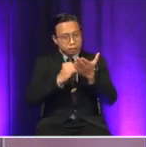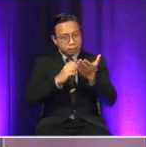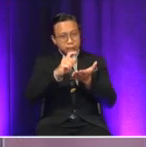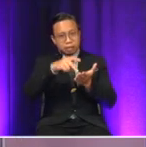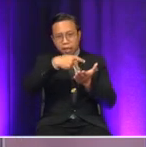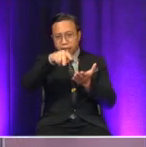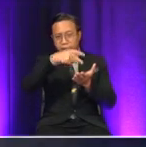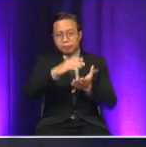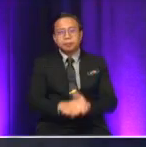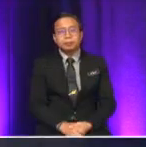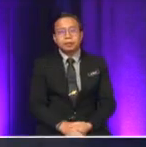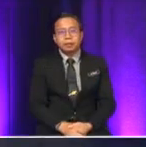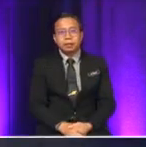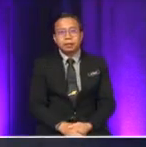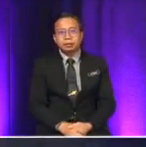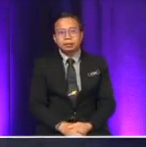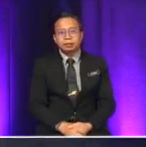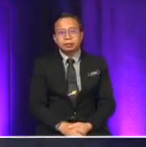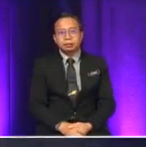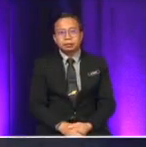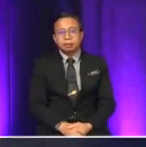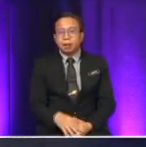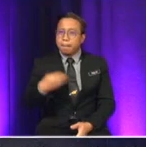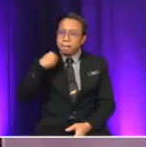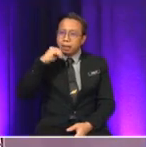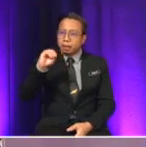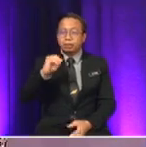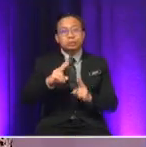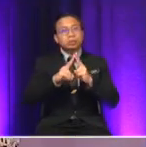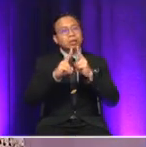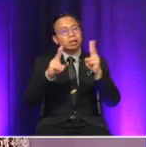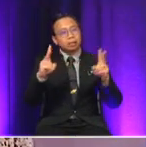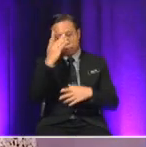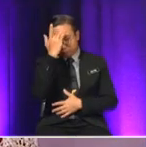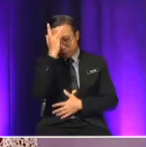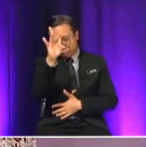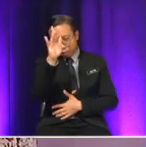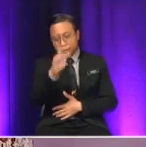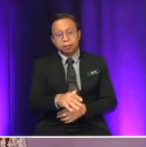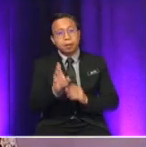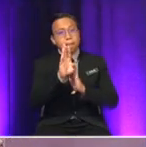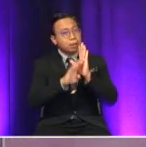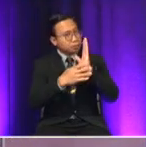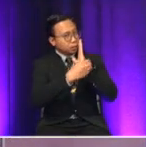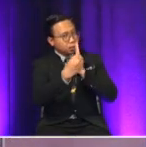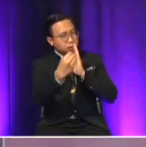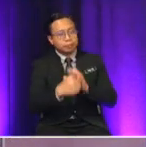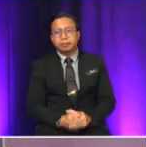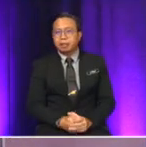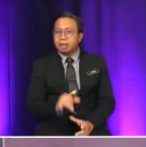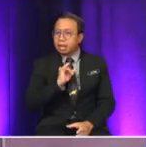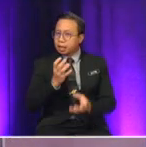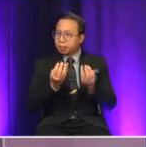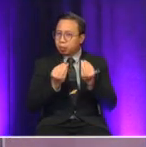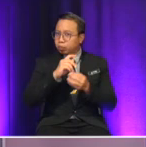Itulah sangat genius lah pergerakan. Itulah mereka memang sangat genius, sangat berbakat. Okey, saya rasa saya nak tanya